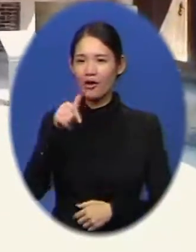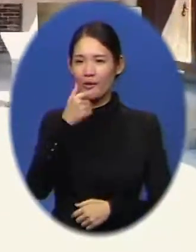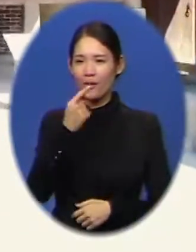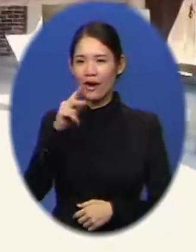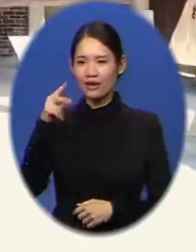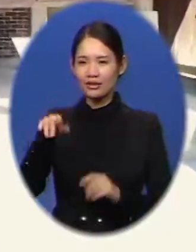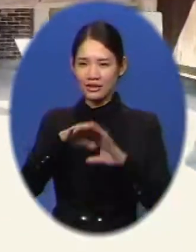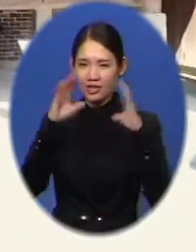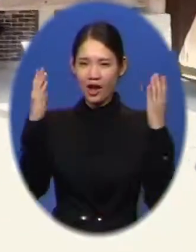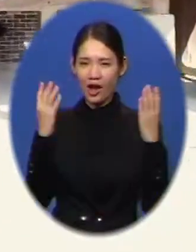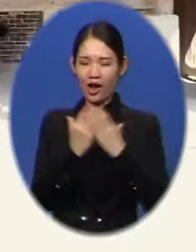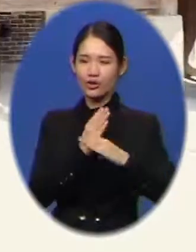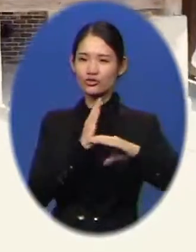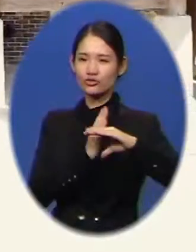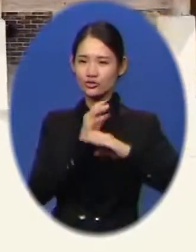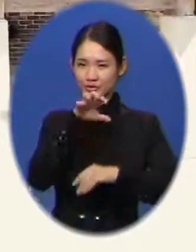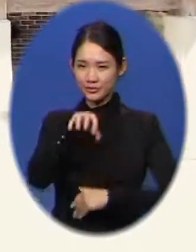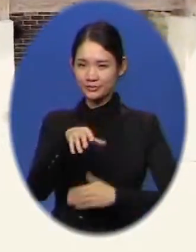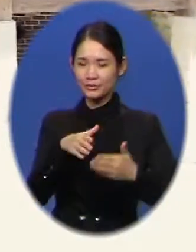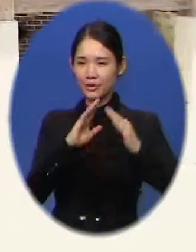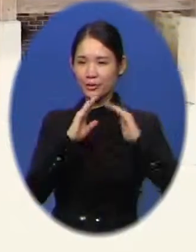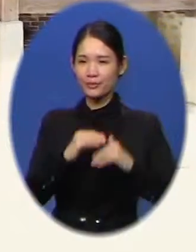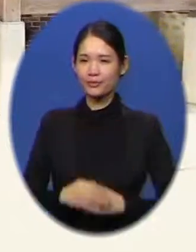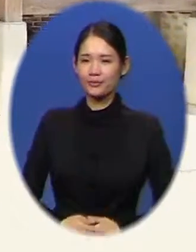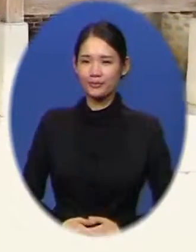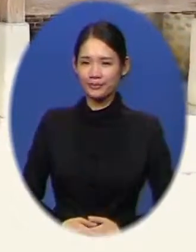건물 중에 이제 메인이라고 봐야 되죠.